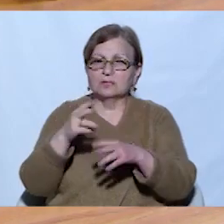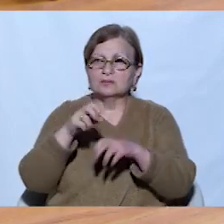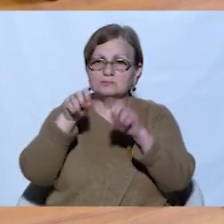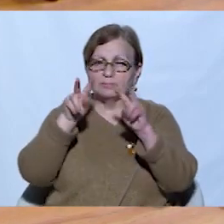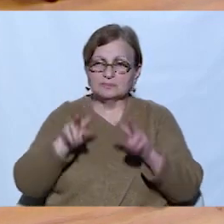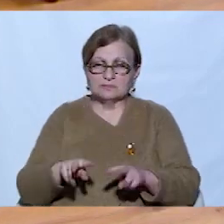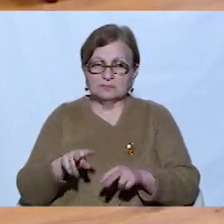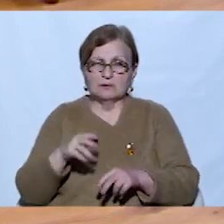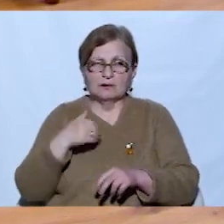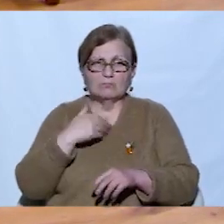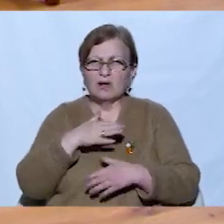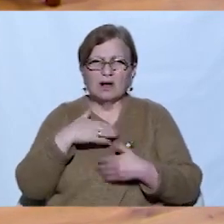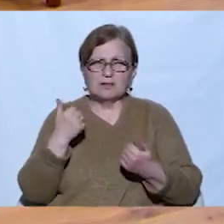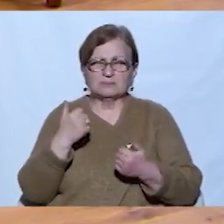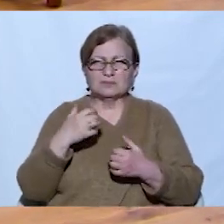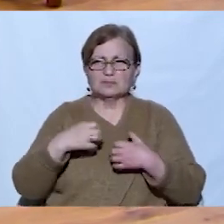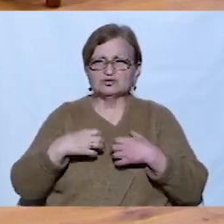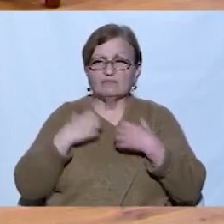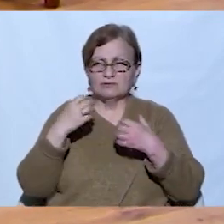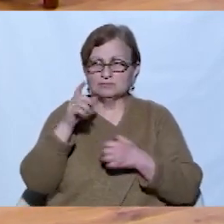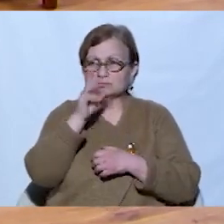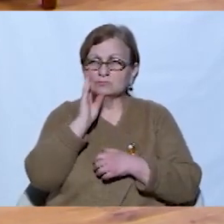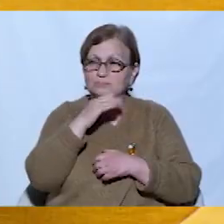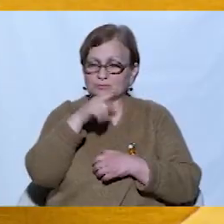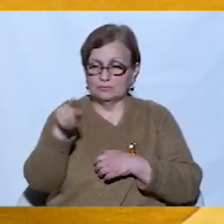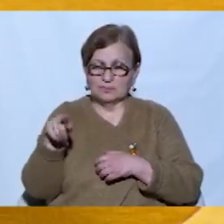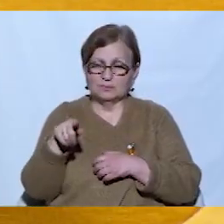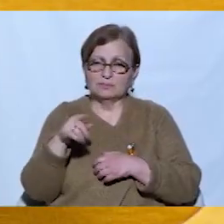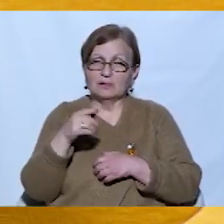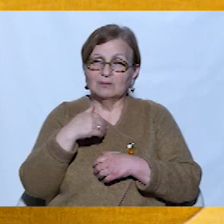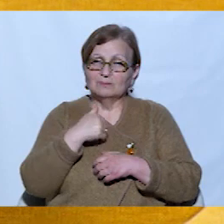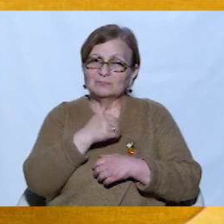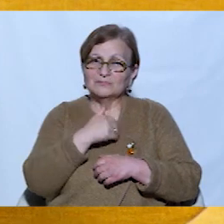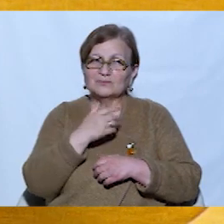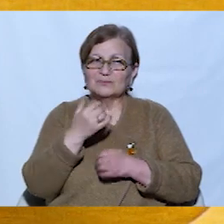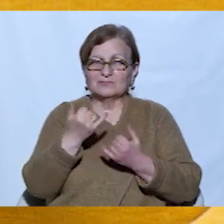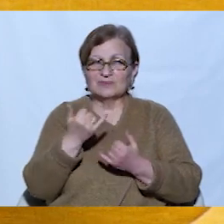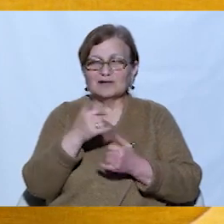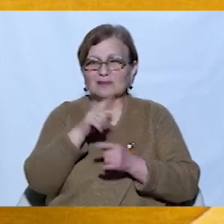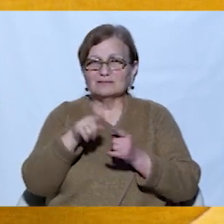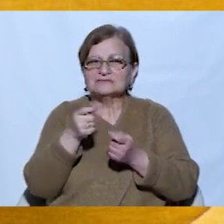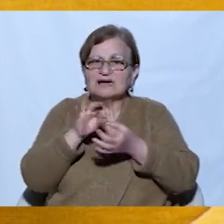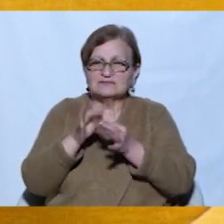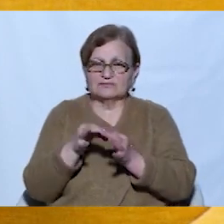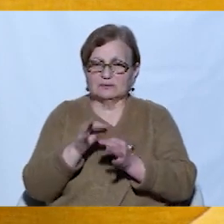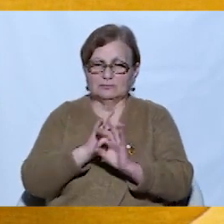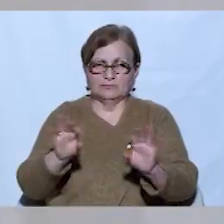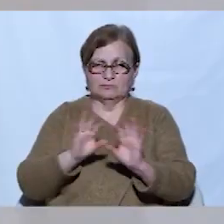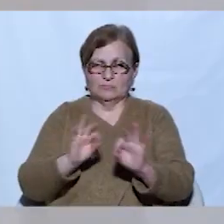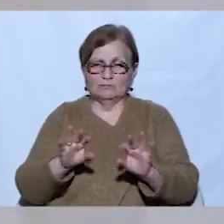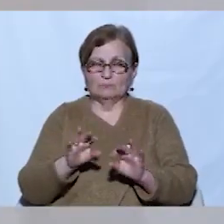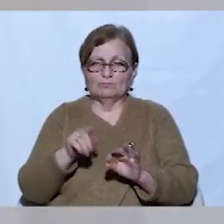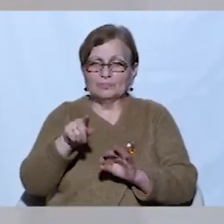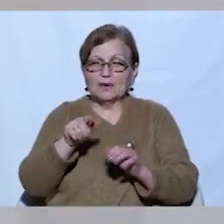აქვს. მე არ მინდა, რომ მშობლები დავზაფროთ ზედმეტად. ანა, და ამიტომ მოდით ცოტა უფრო მეტად გავშალოთ ხომ თემა. კი ბატონო, ანუ ეს